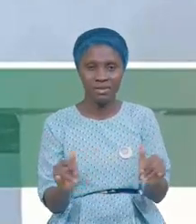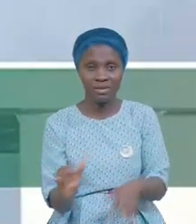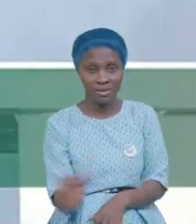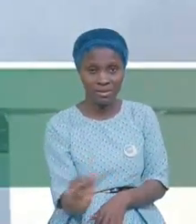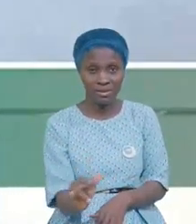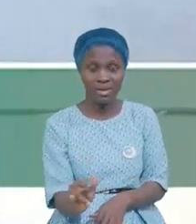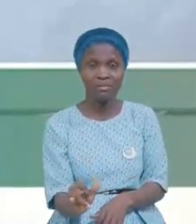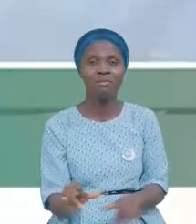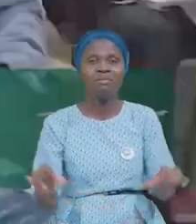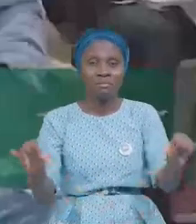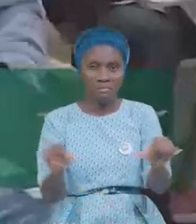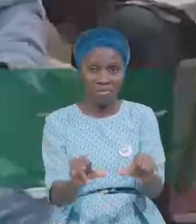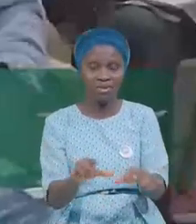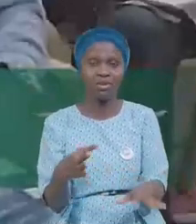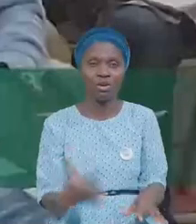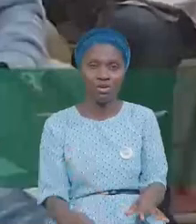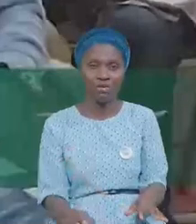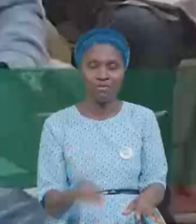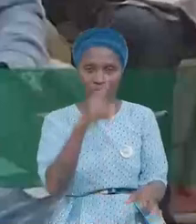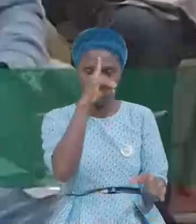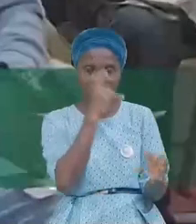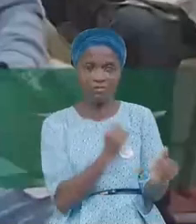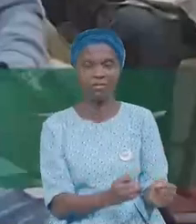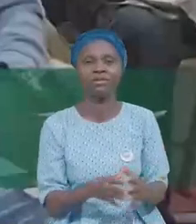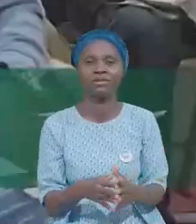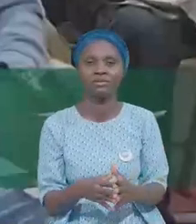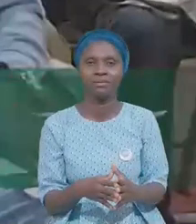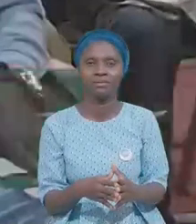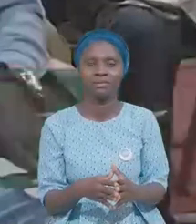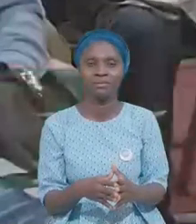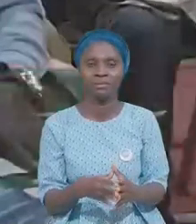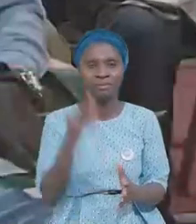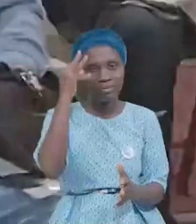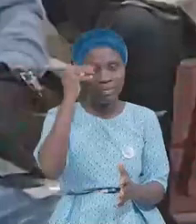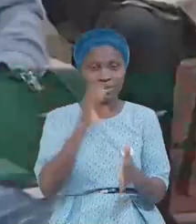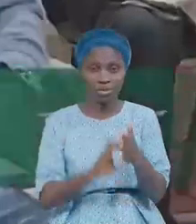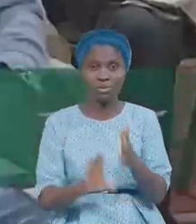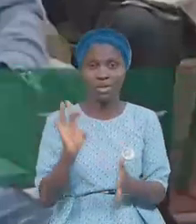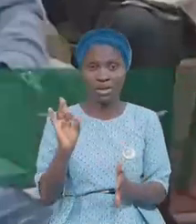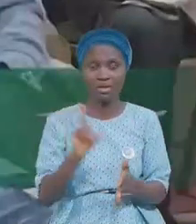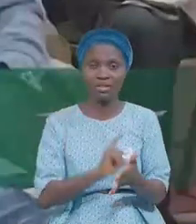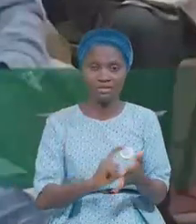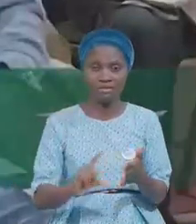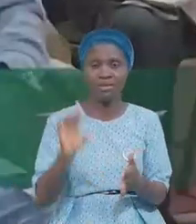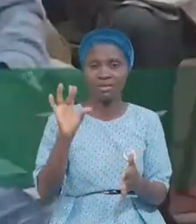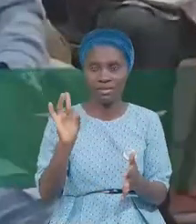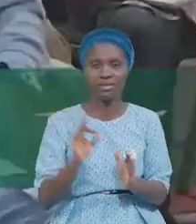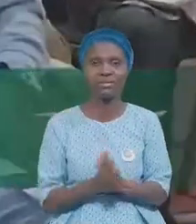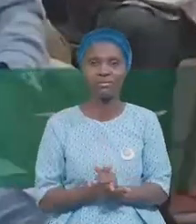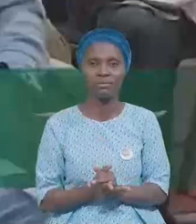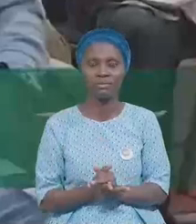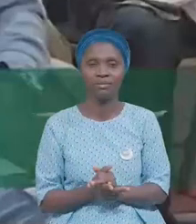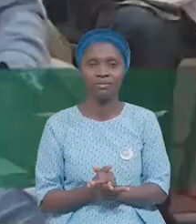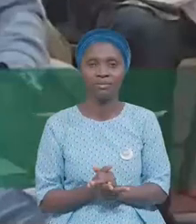foi. Voyons en Matthieu au chapitre 8, je vous lis le verset 8. Voyons un homme ici d'abord, en